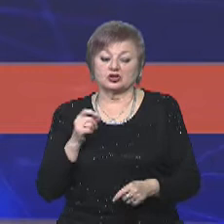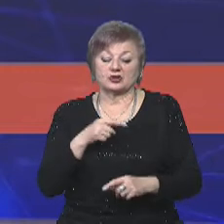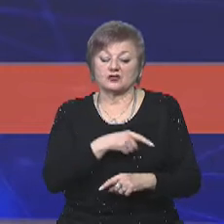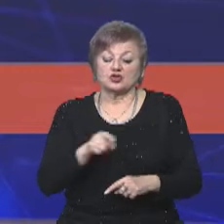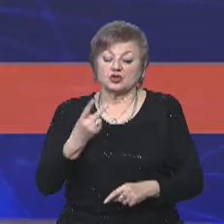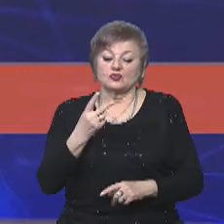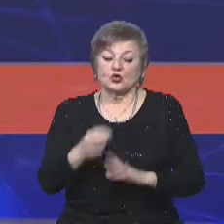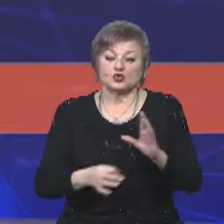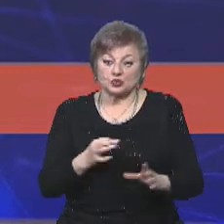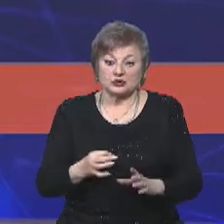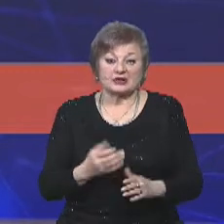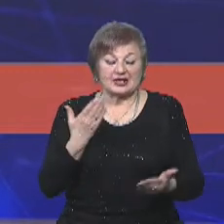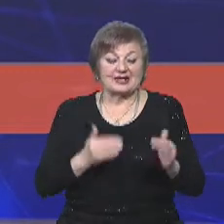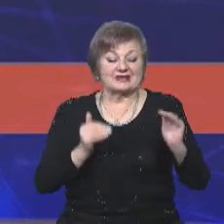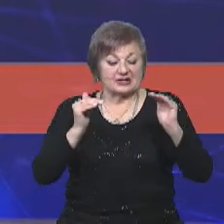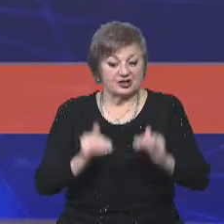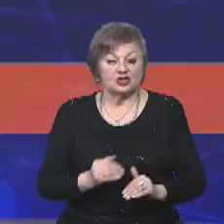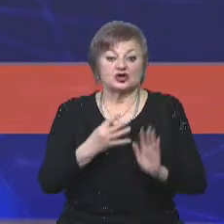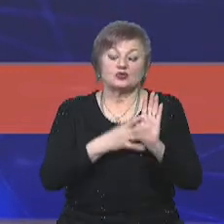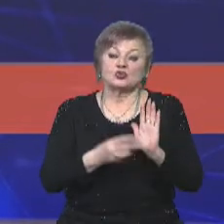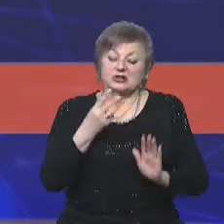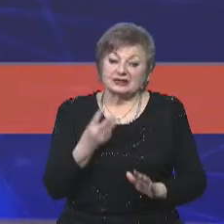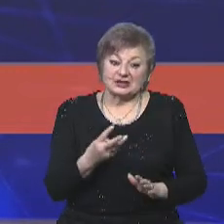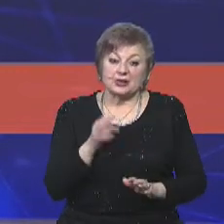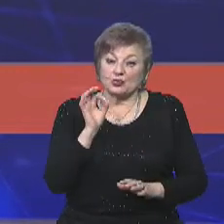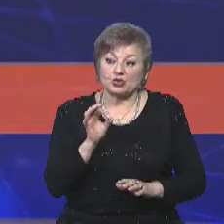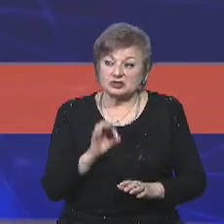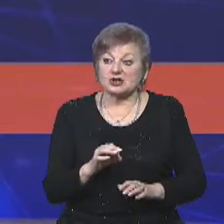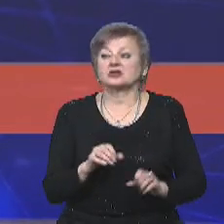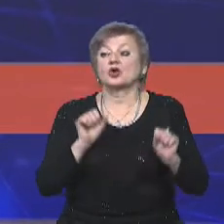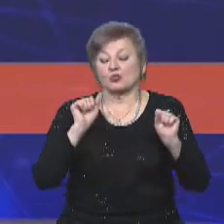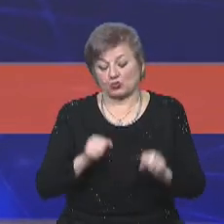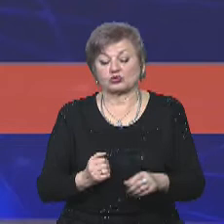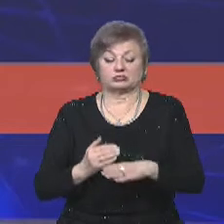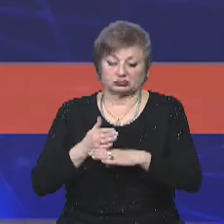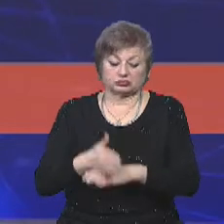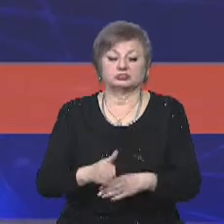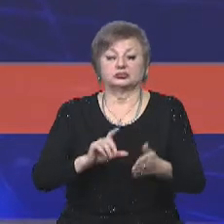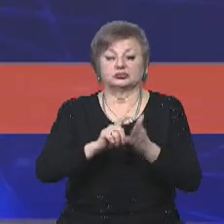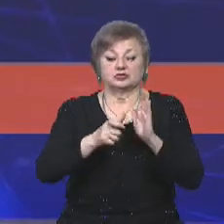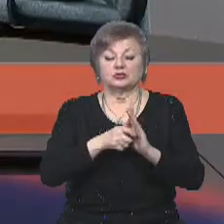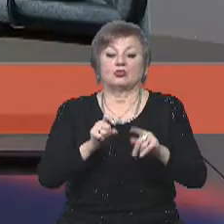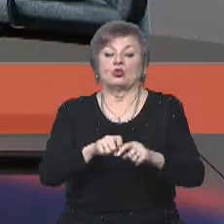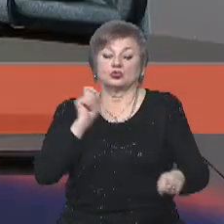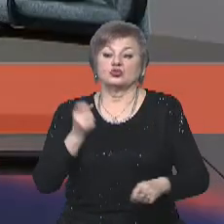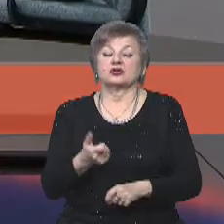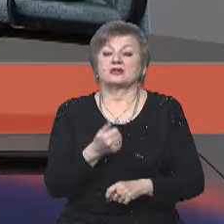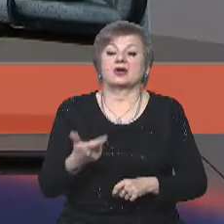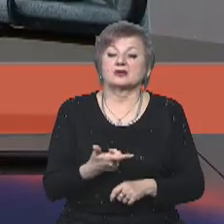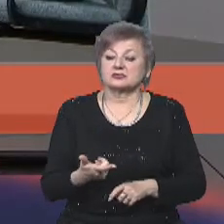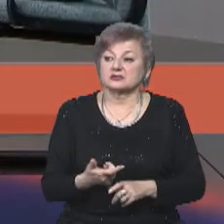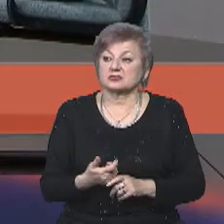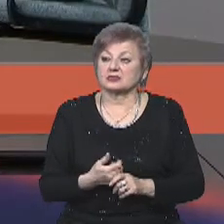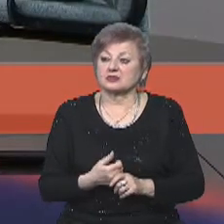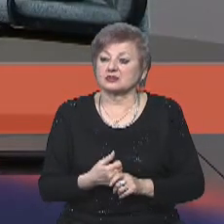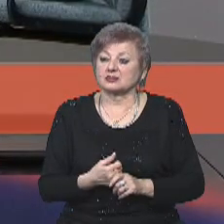упадем ниже, чем 90%, в течение 2 суток может прийти інспектор «Запорожгаза» і перекрити задвіжку на котельні. Це зрозуміло. Ну, це